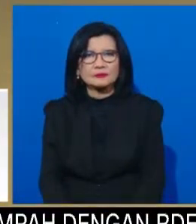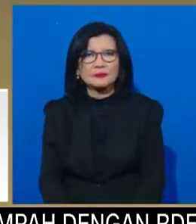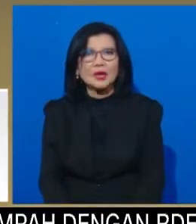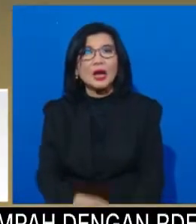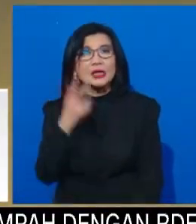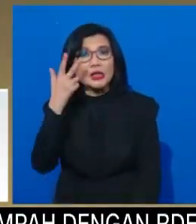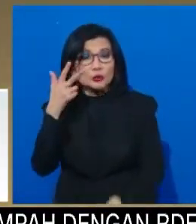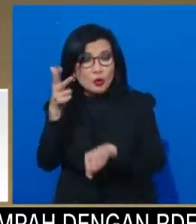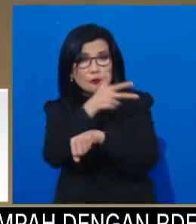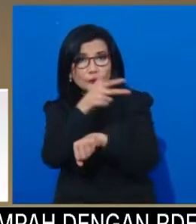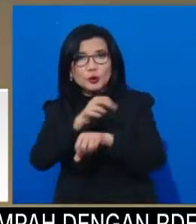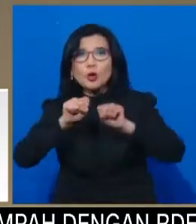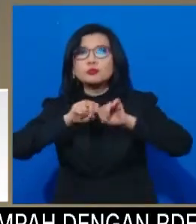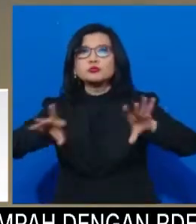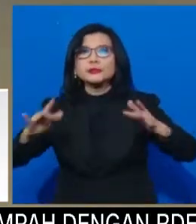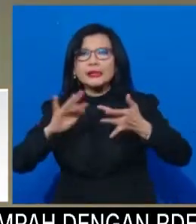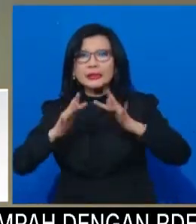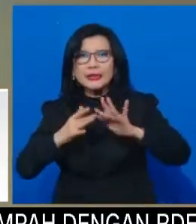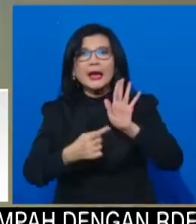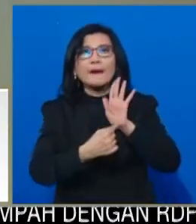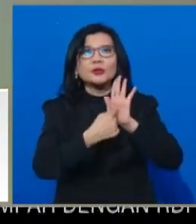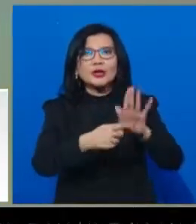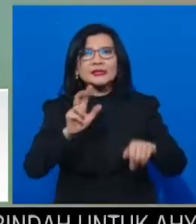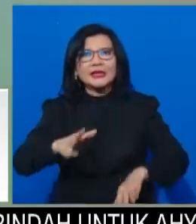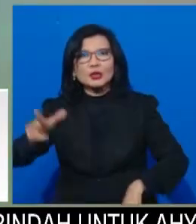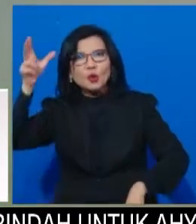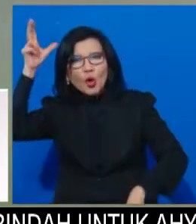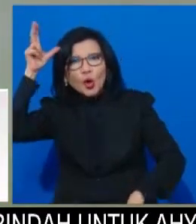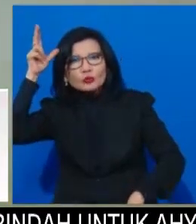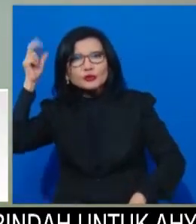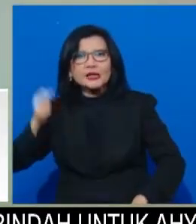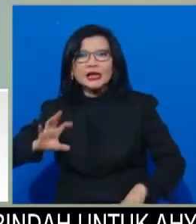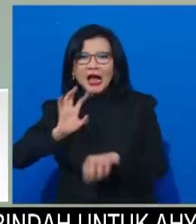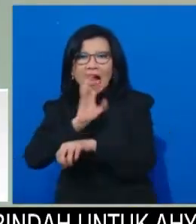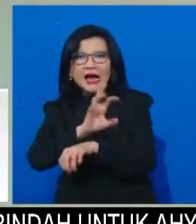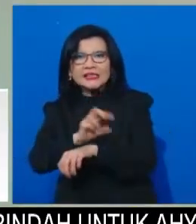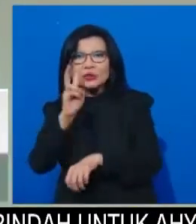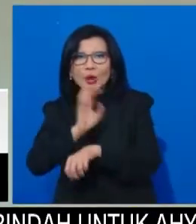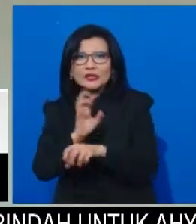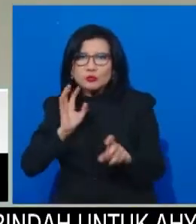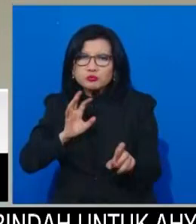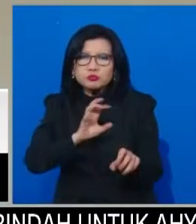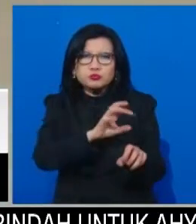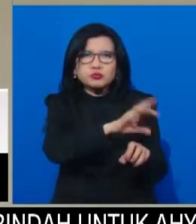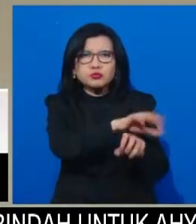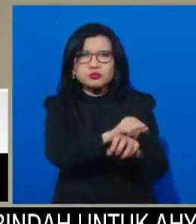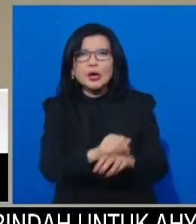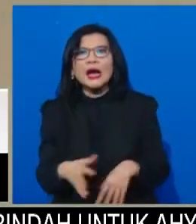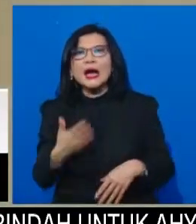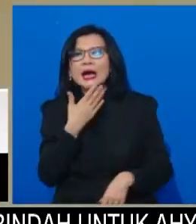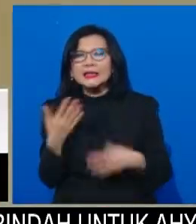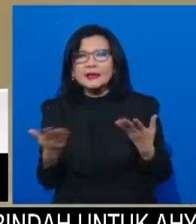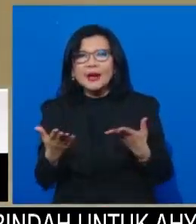Sebuah video yang beredar di media sosial memperlihatkan seekor rusa betina dikejar oleh dua ekor anjing di perairan Banda,